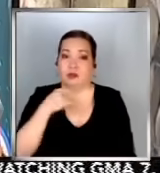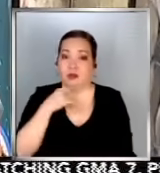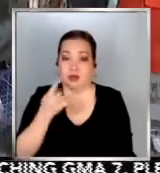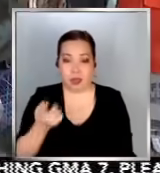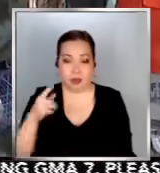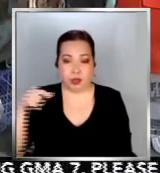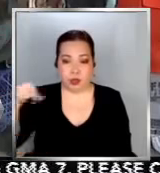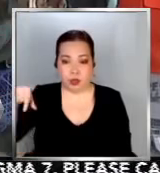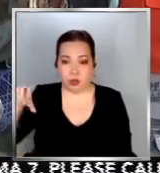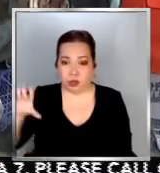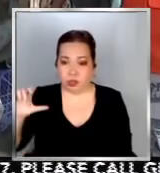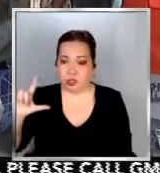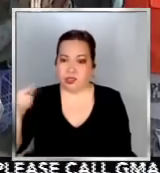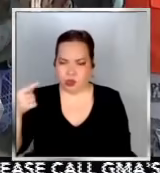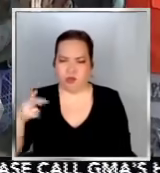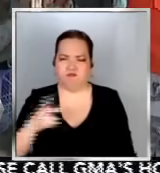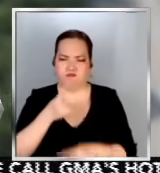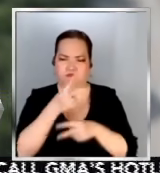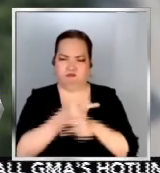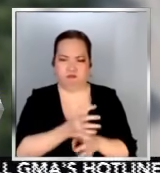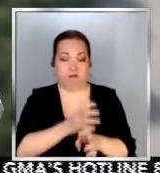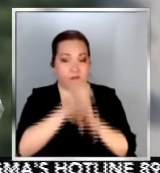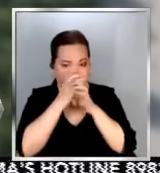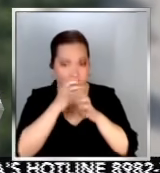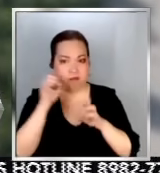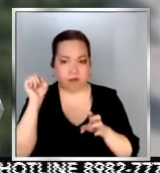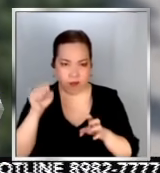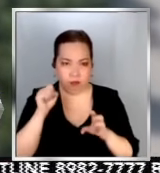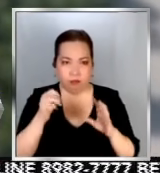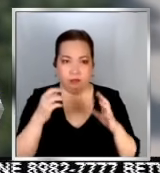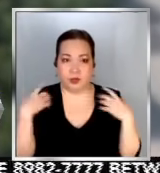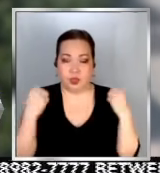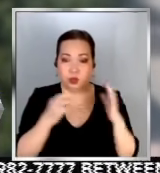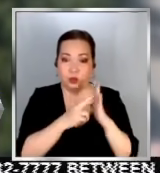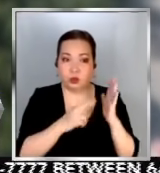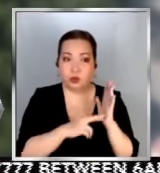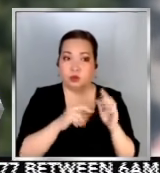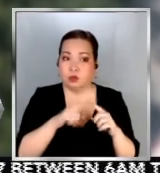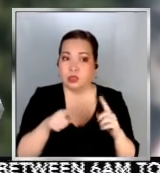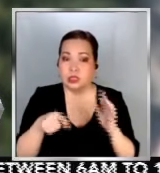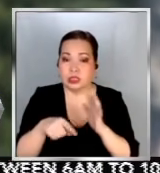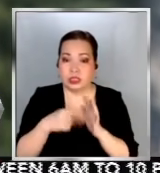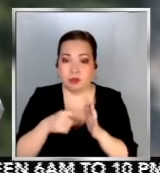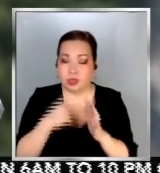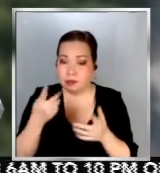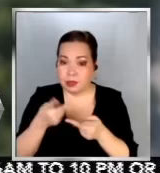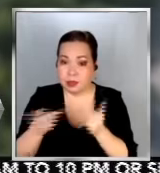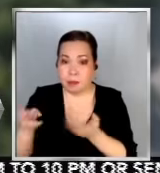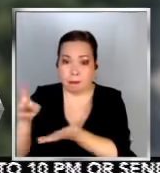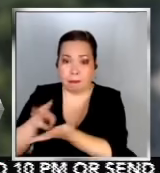naman sila sa pagpapatupad ng health protocols. Pero kung may mapansing lugar na pasaway, isumbong ito